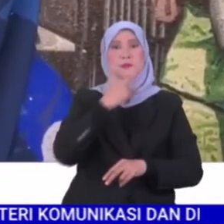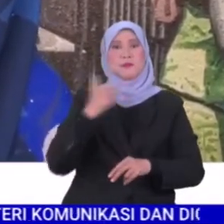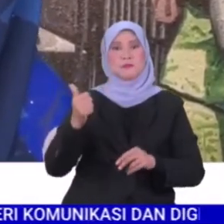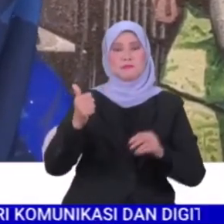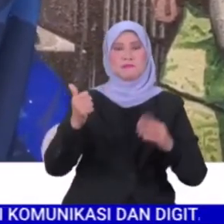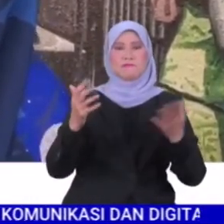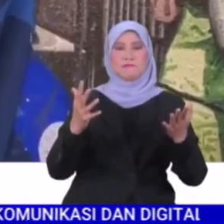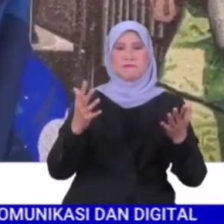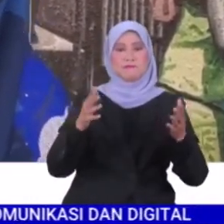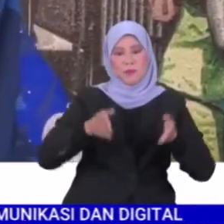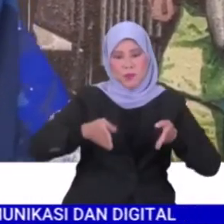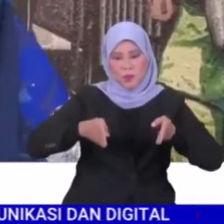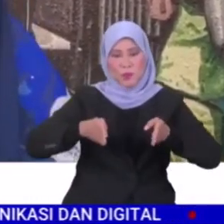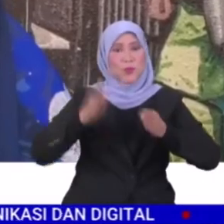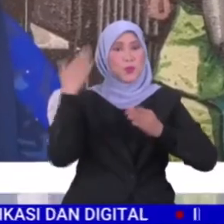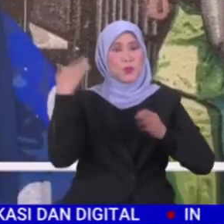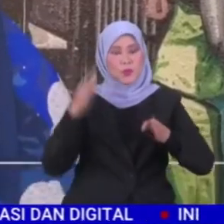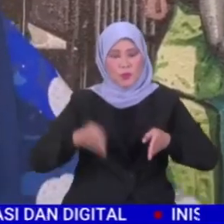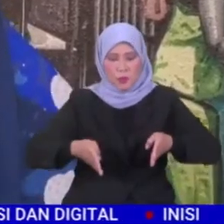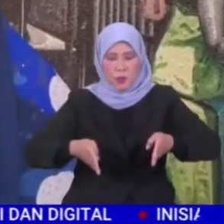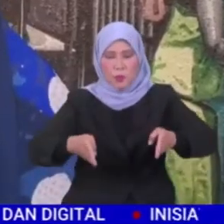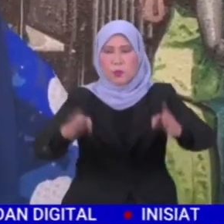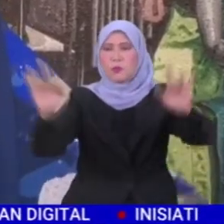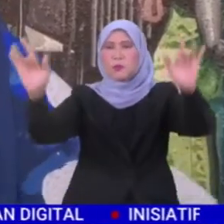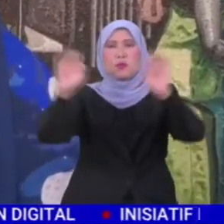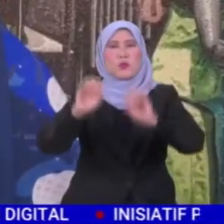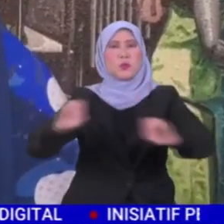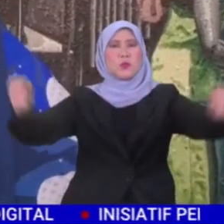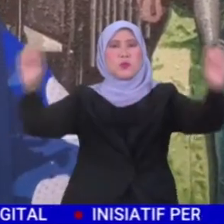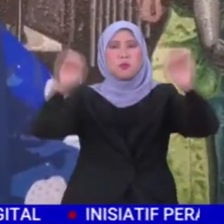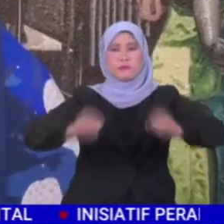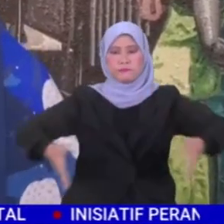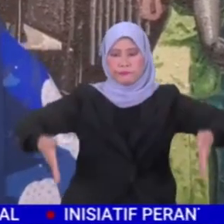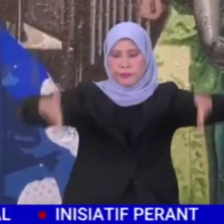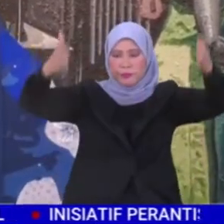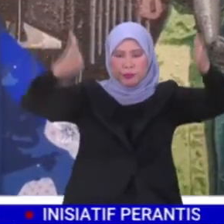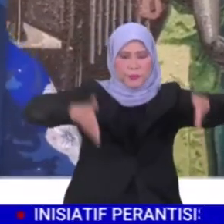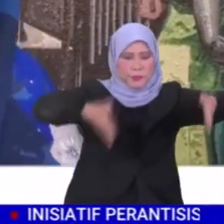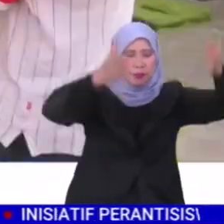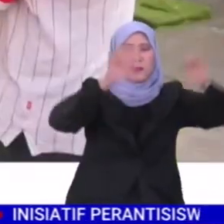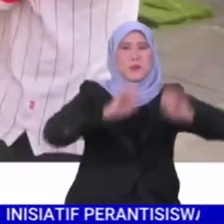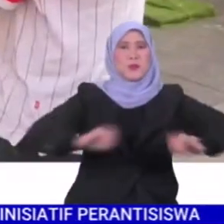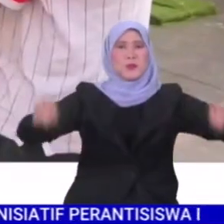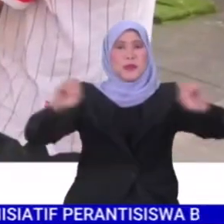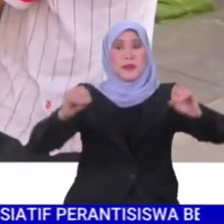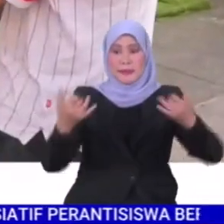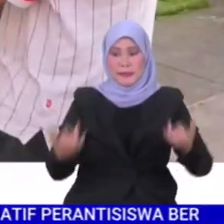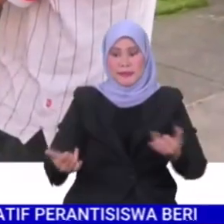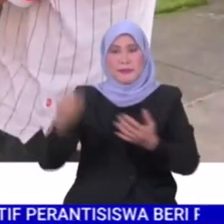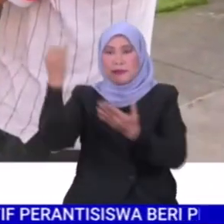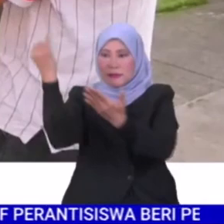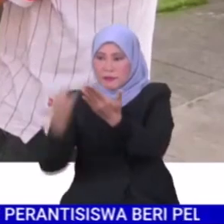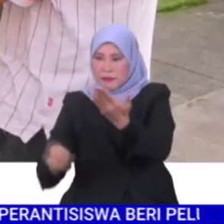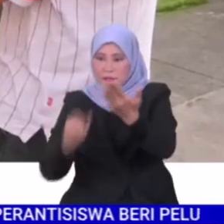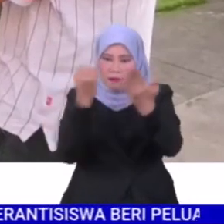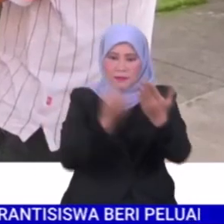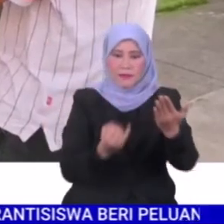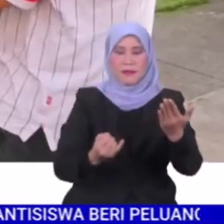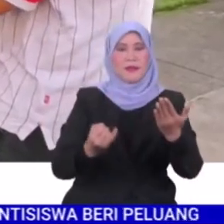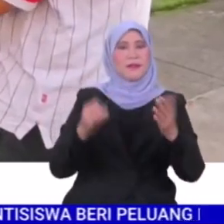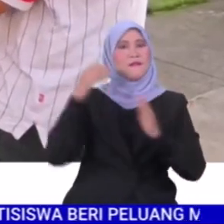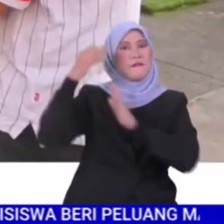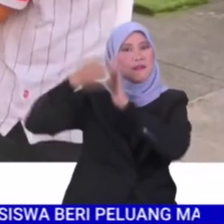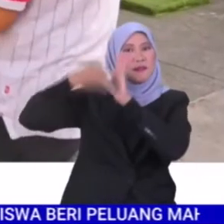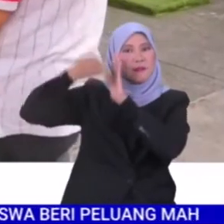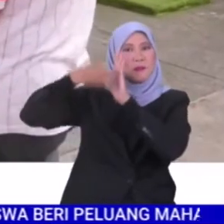khususnya lorong yang dulunya kosong. So sekarang dia bertambah cantik dan juga dihiasi dengan filem-filem lama lah,